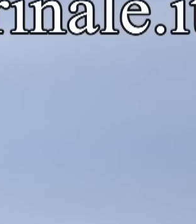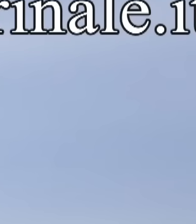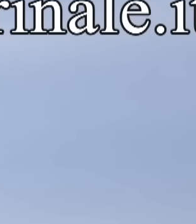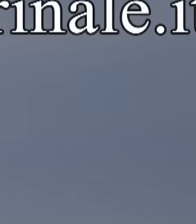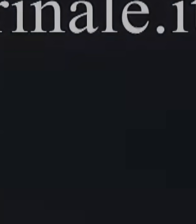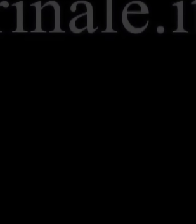tutti